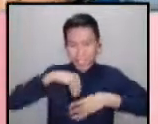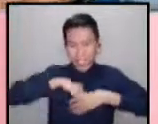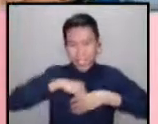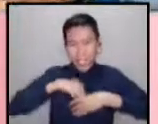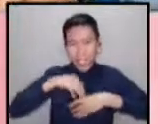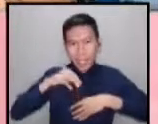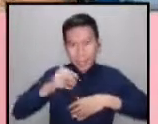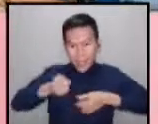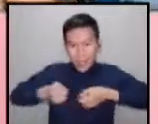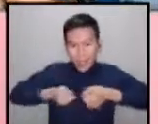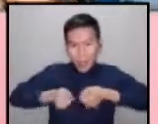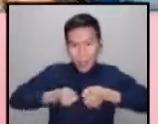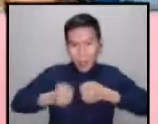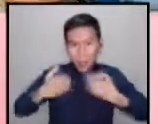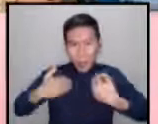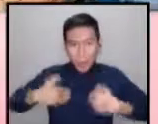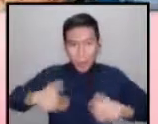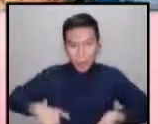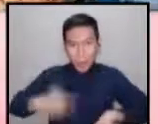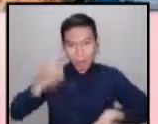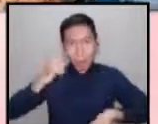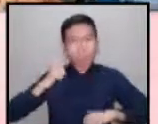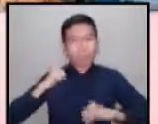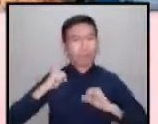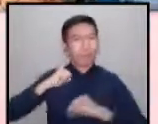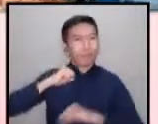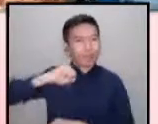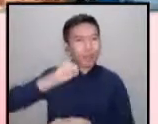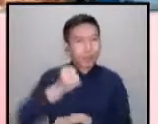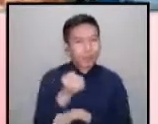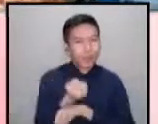katawan para sa immune system natin.